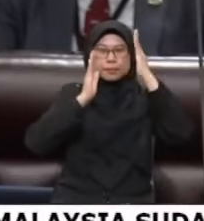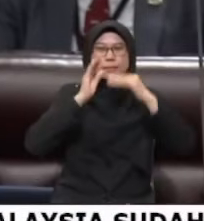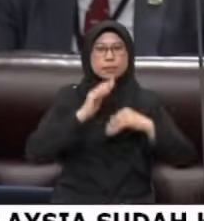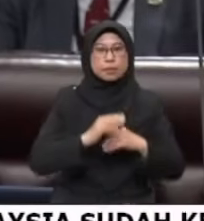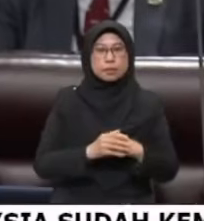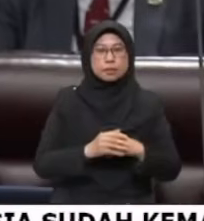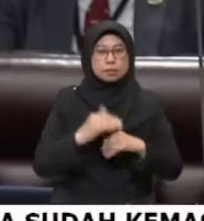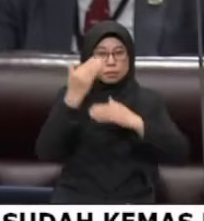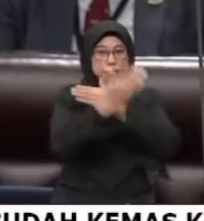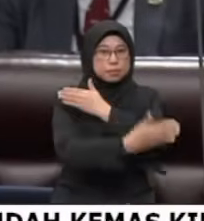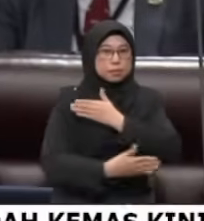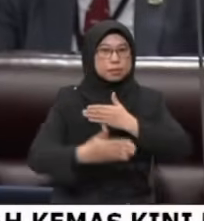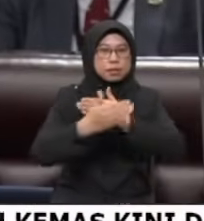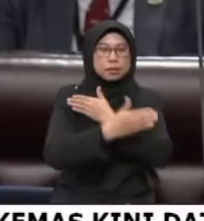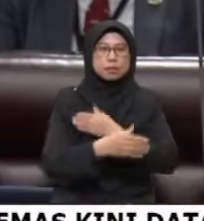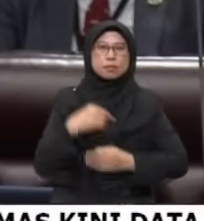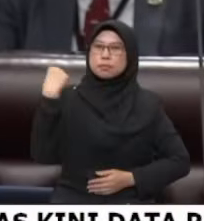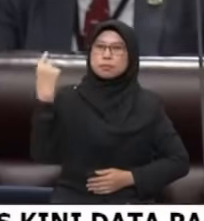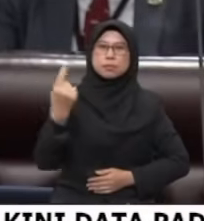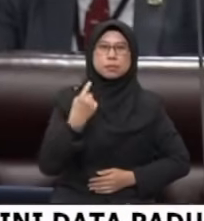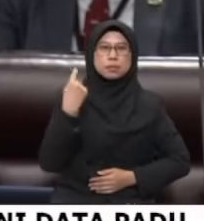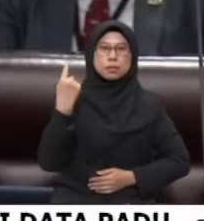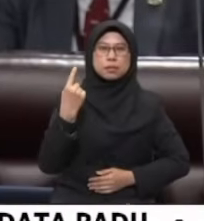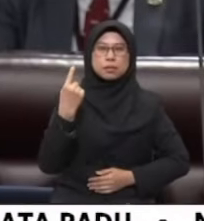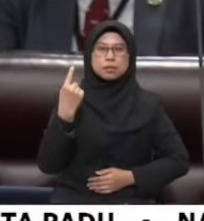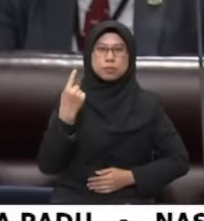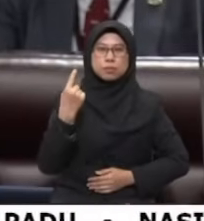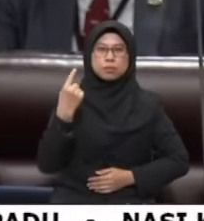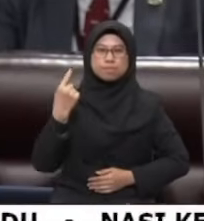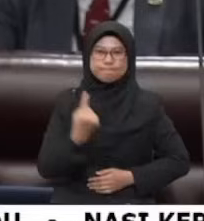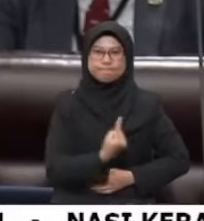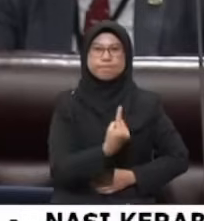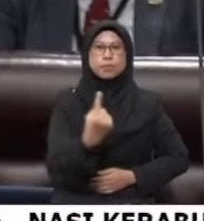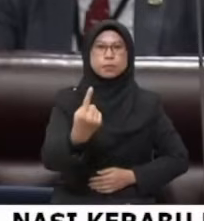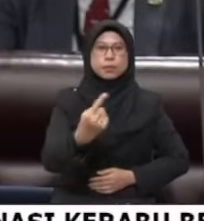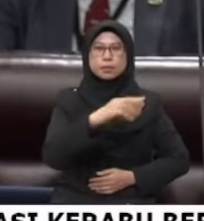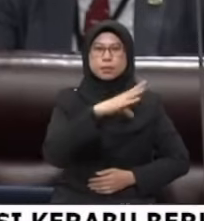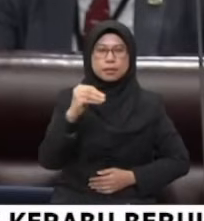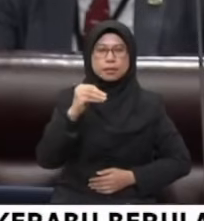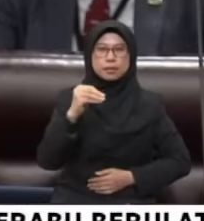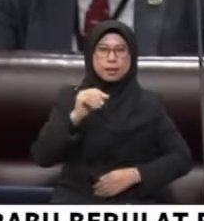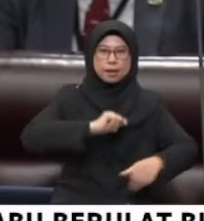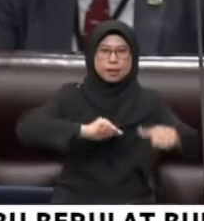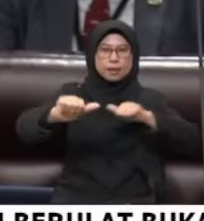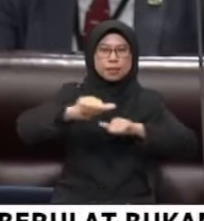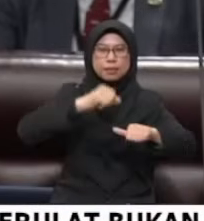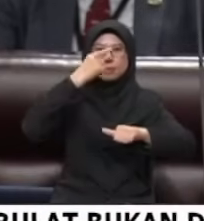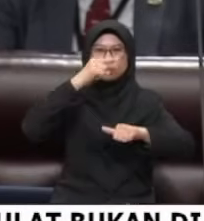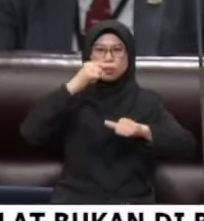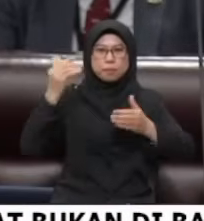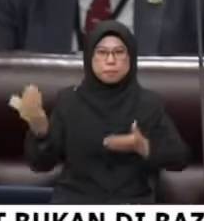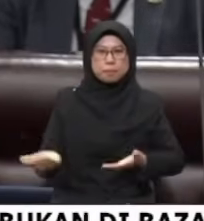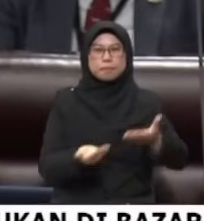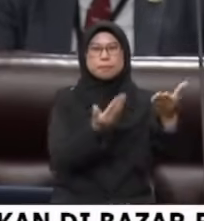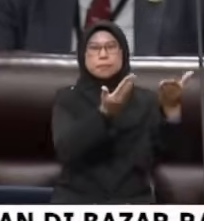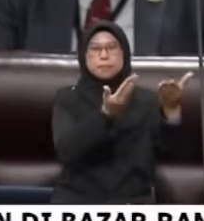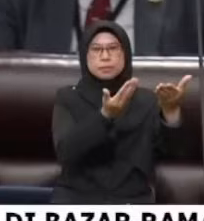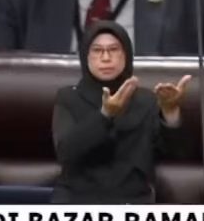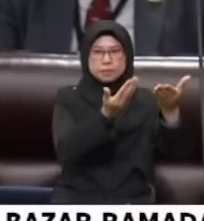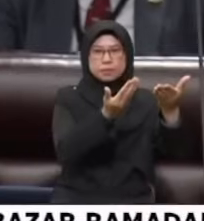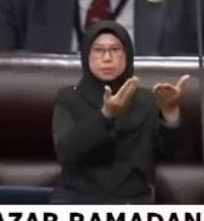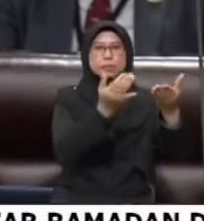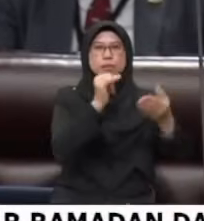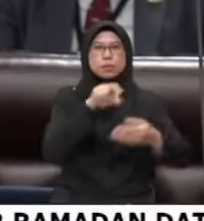antara negara yang sentiasa terkehadapan dan aktif dalam mengangkat isu Palestin di peringkat